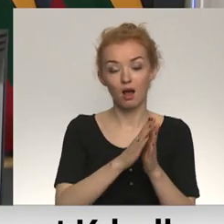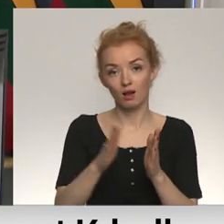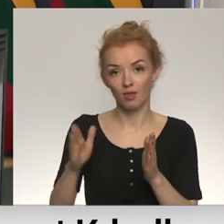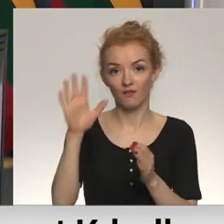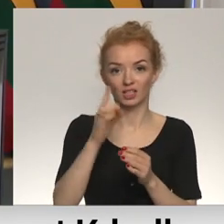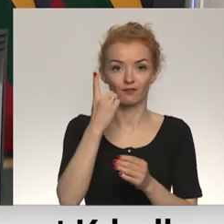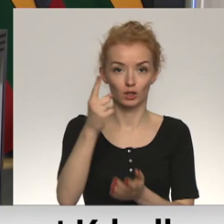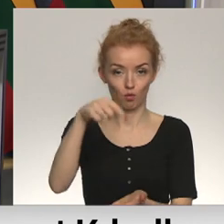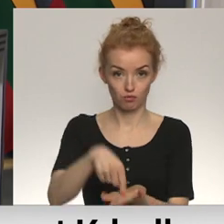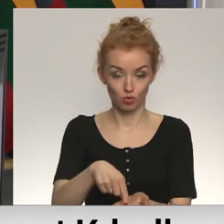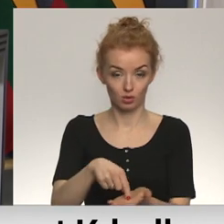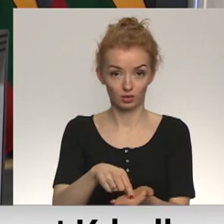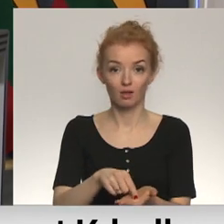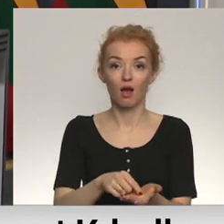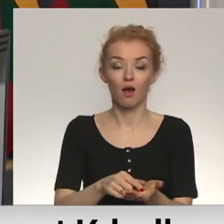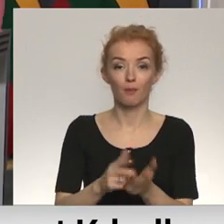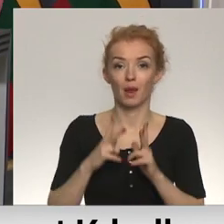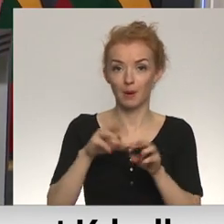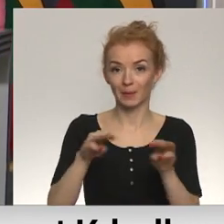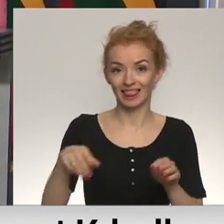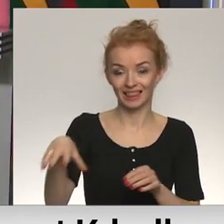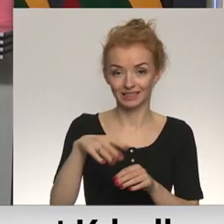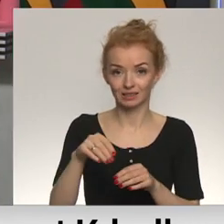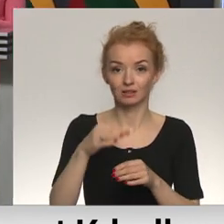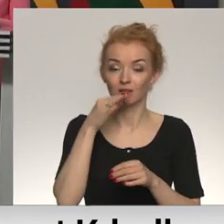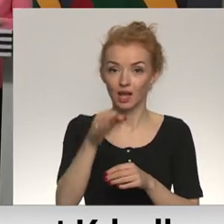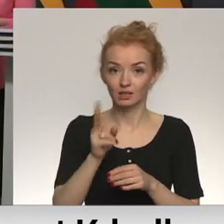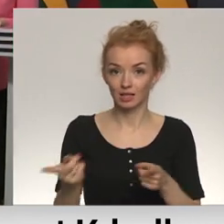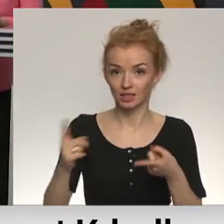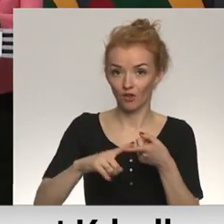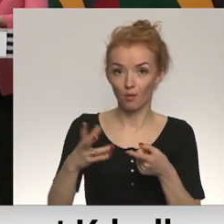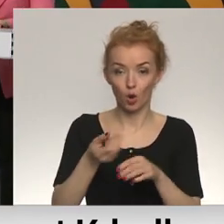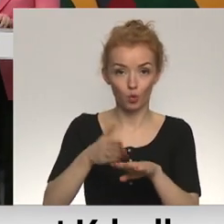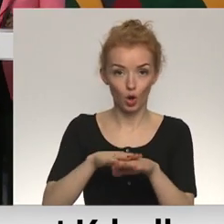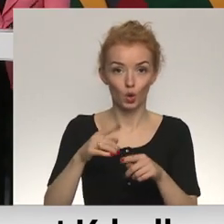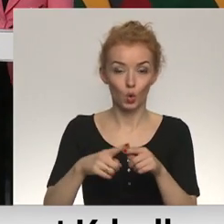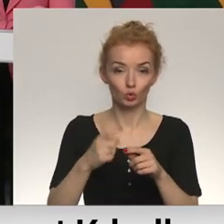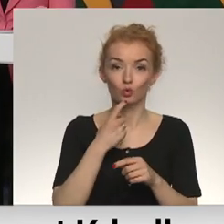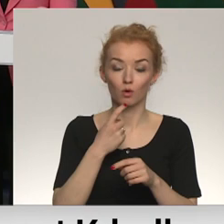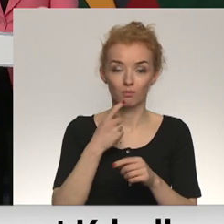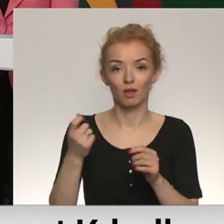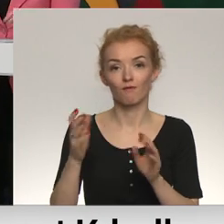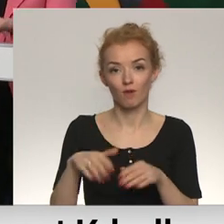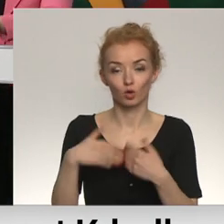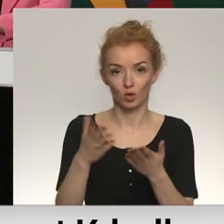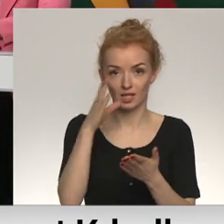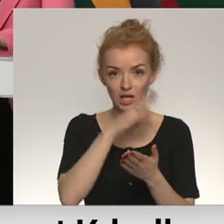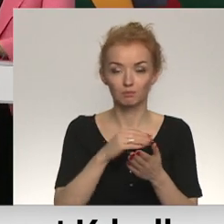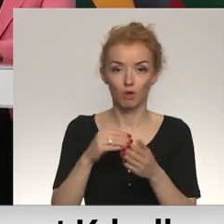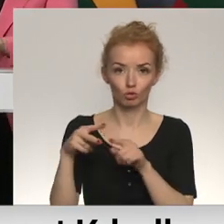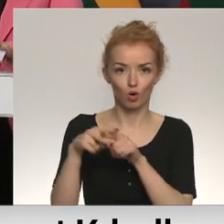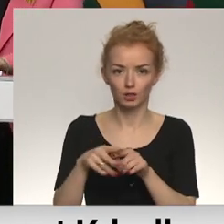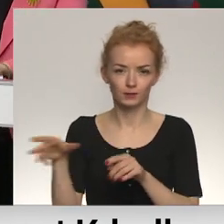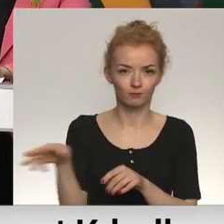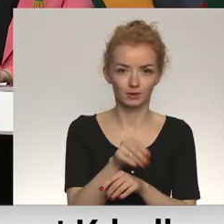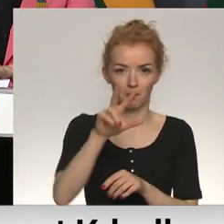punktam. Valstu vadītāji norādīja, ka savienojumi ar Poliju un Somiju došot iespēju noslogot visus trīs termināļus. Tajā pašā